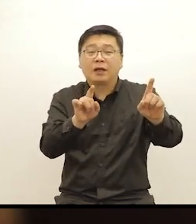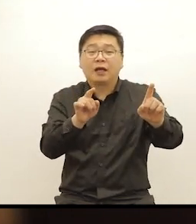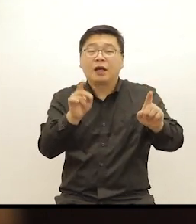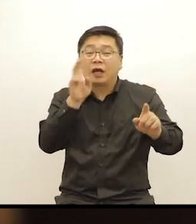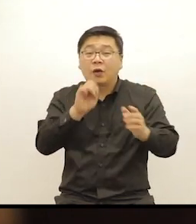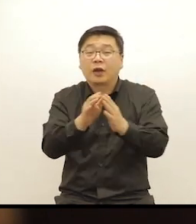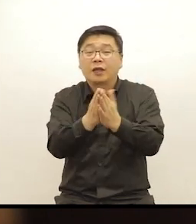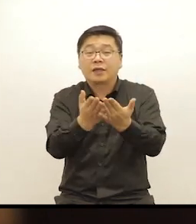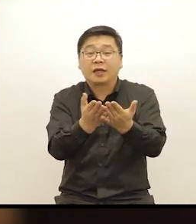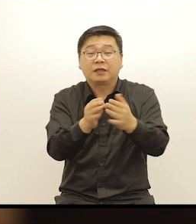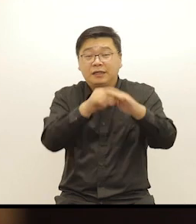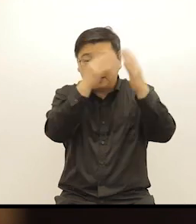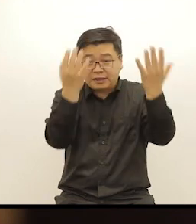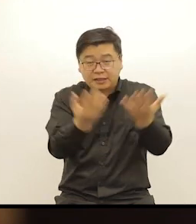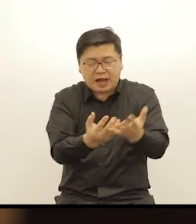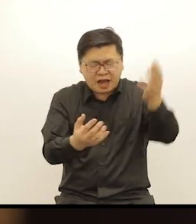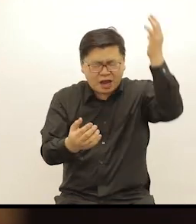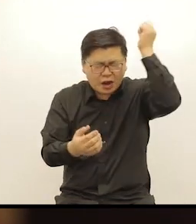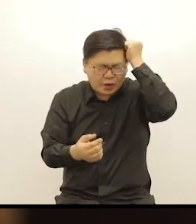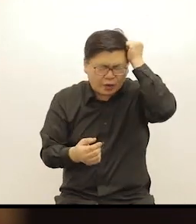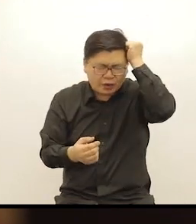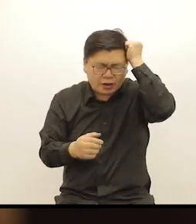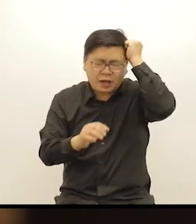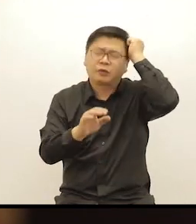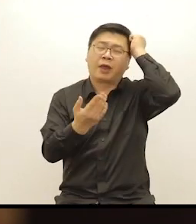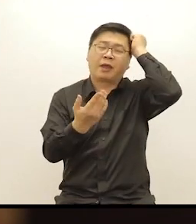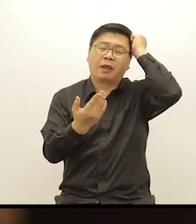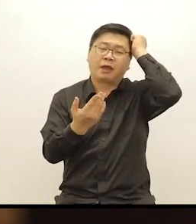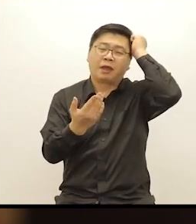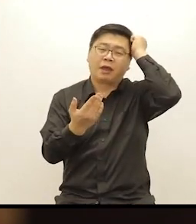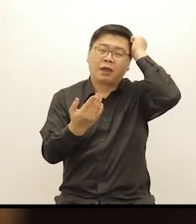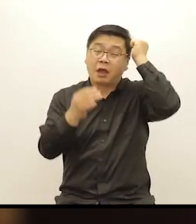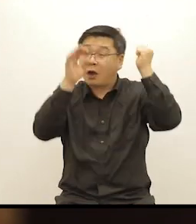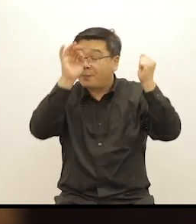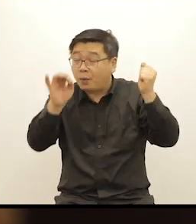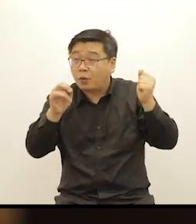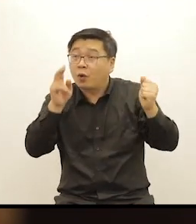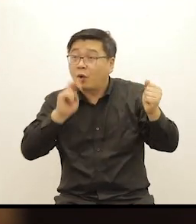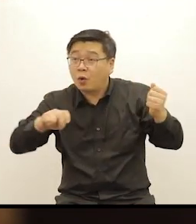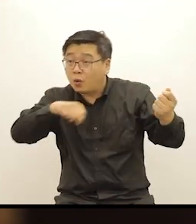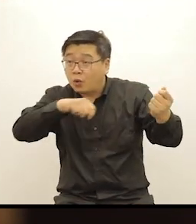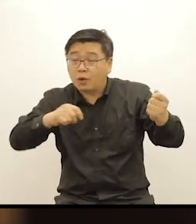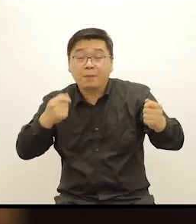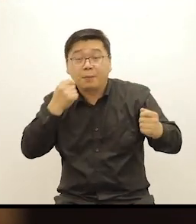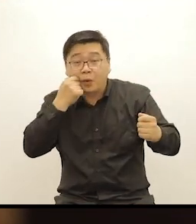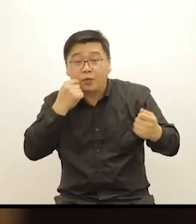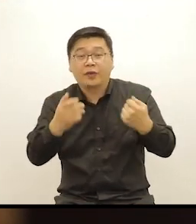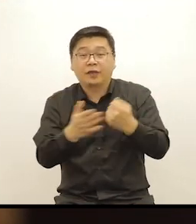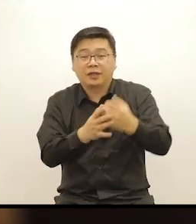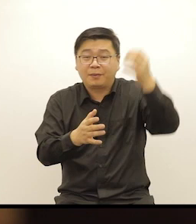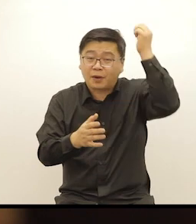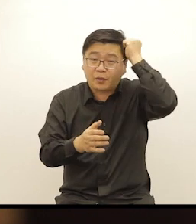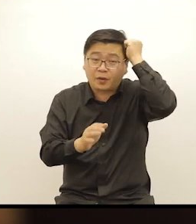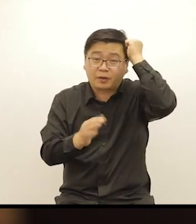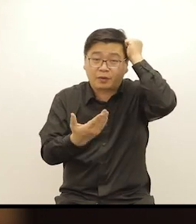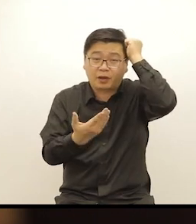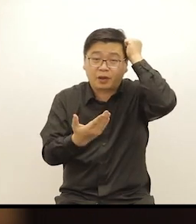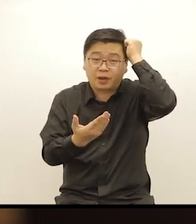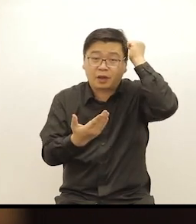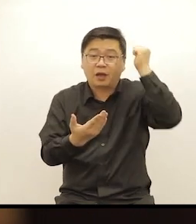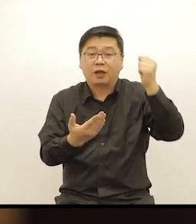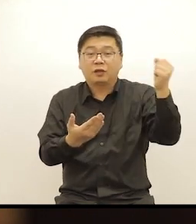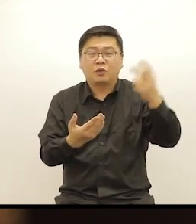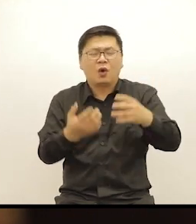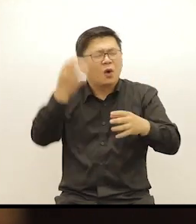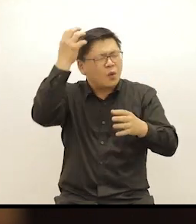악보를 외워야지 연습을 하니까 네네. 그 외우는 과정에서 또 많은 부분들이 이렇게